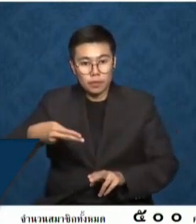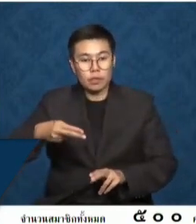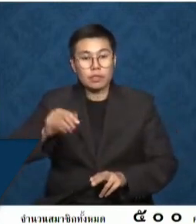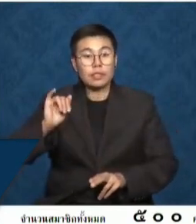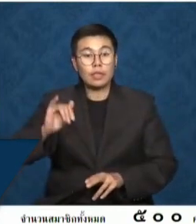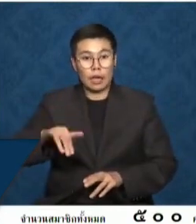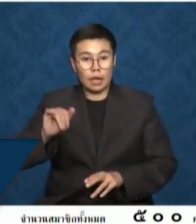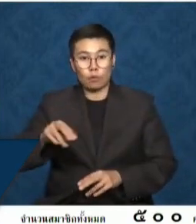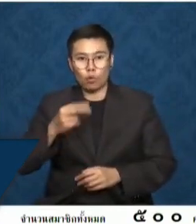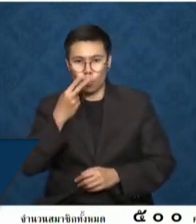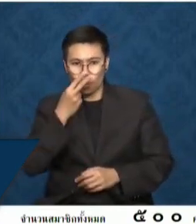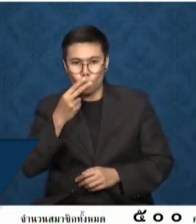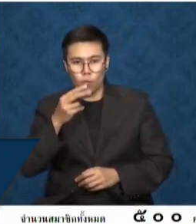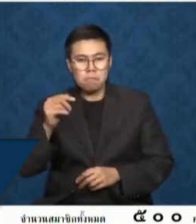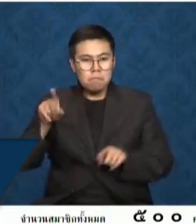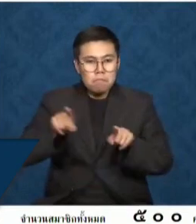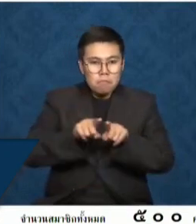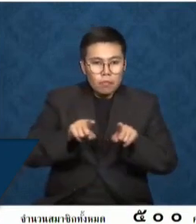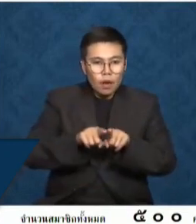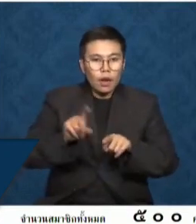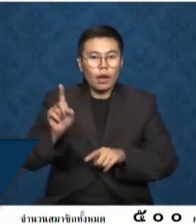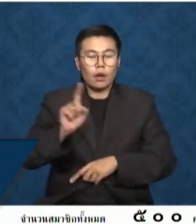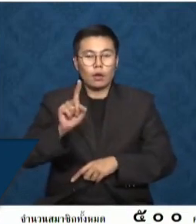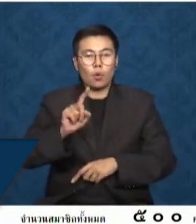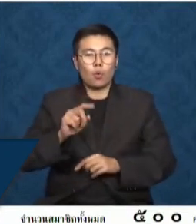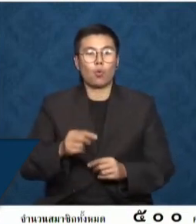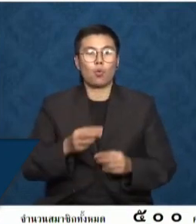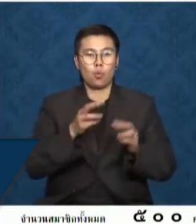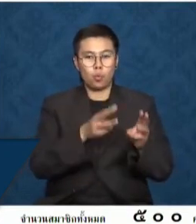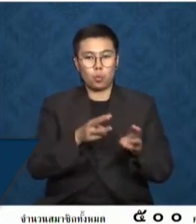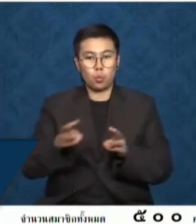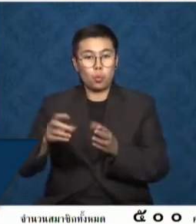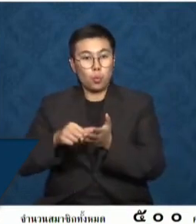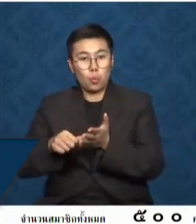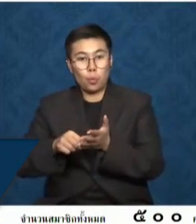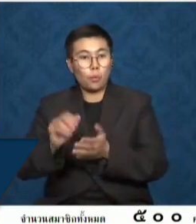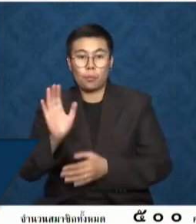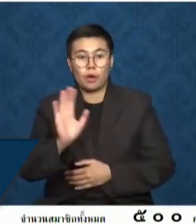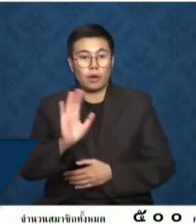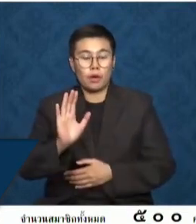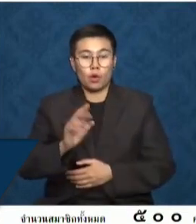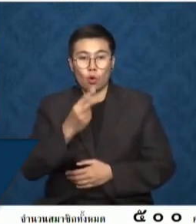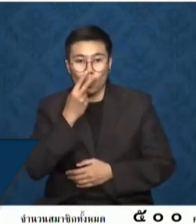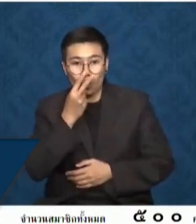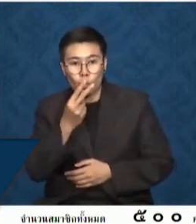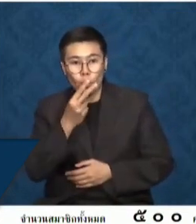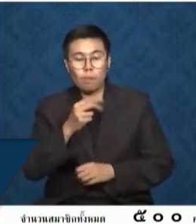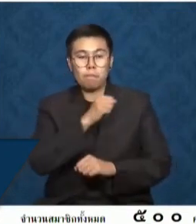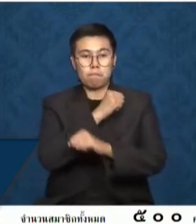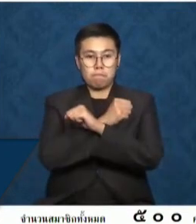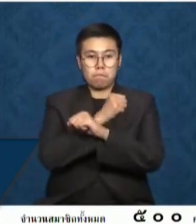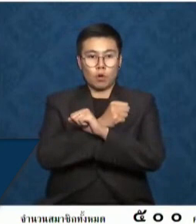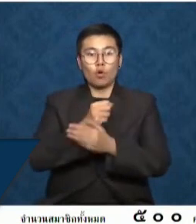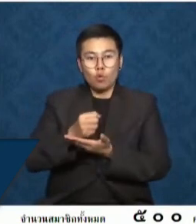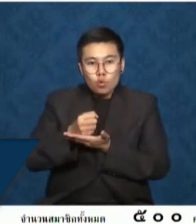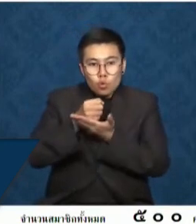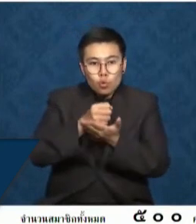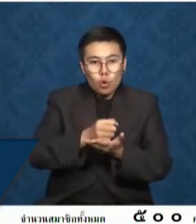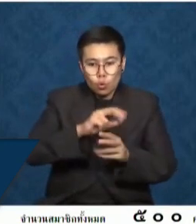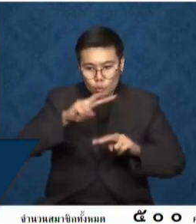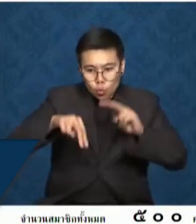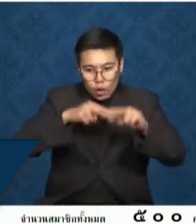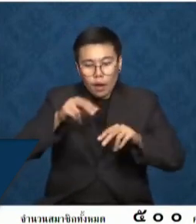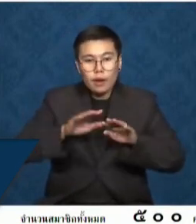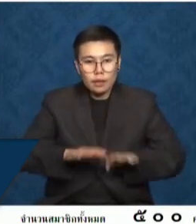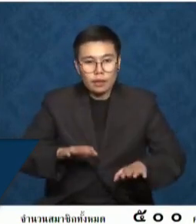องเรียนรู้ร่วมกันว่าความรุนแรงไม่ใช่วิธีการแก้ปัญหาเชฟสังคมด้วยกันช่วยกันเลี้ยงเด็กในสังคมนี้ด้วยกัน